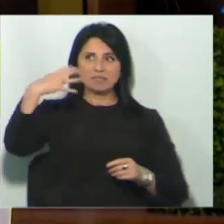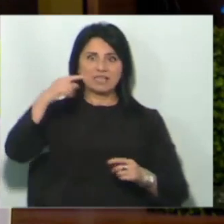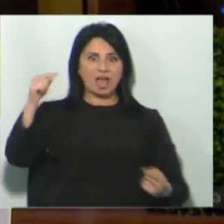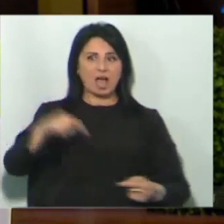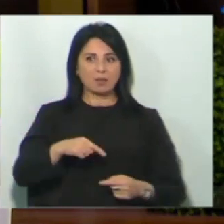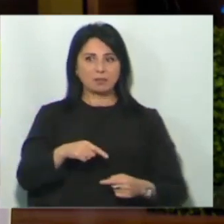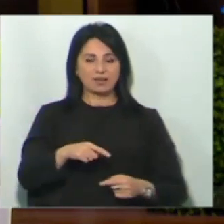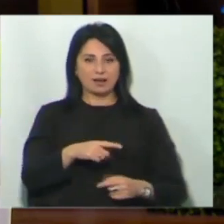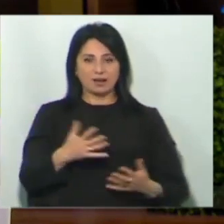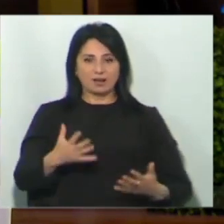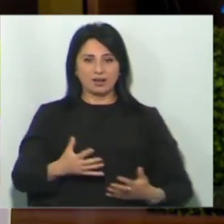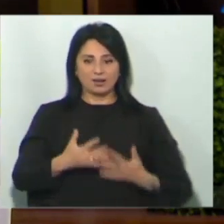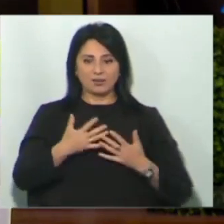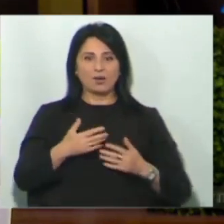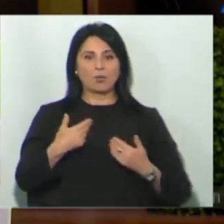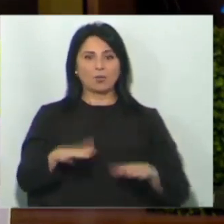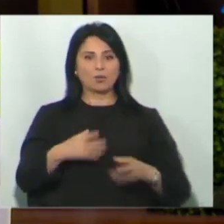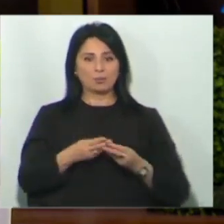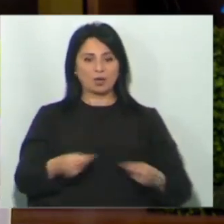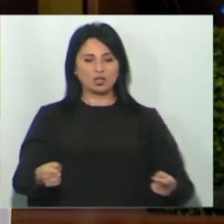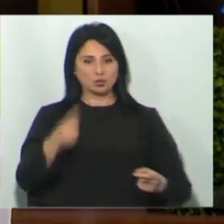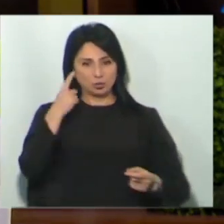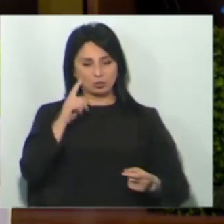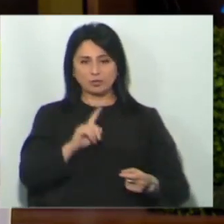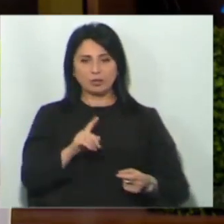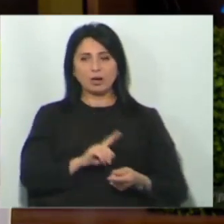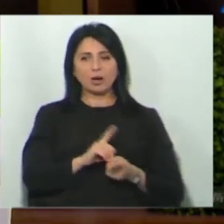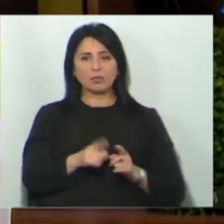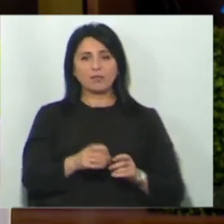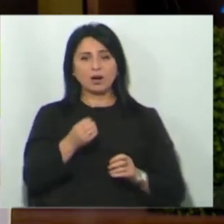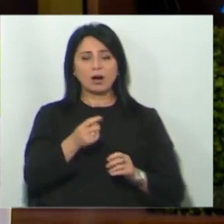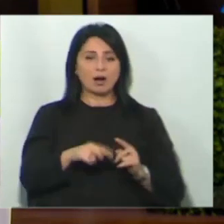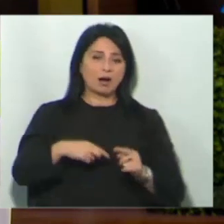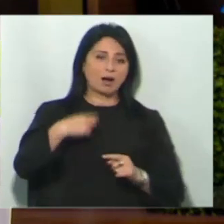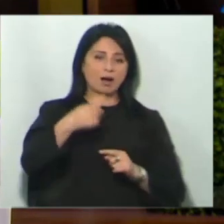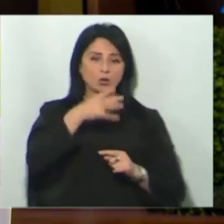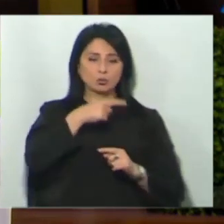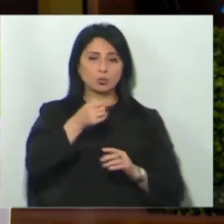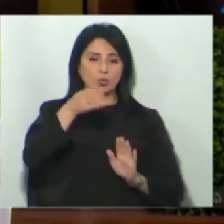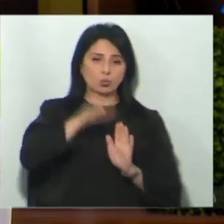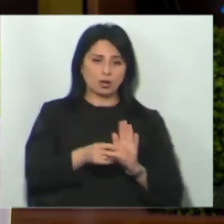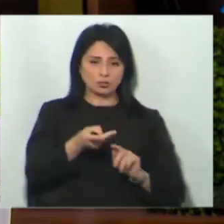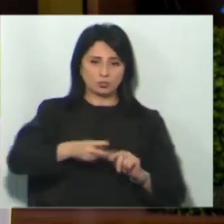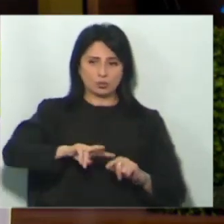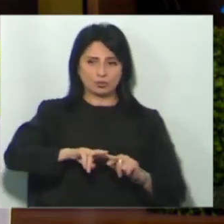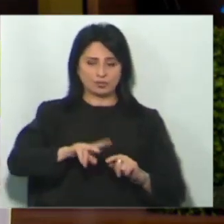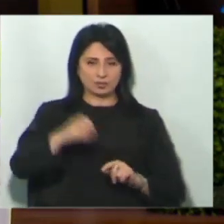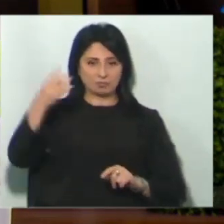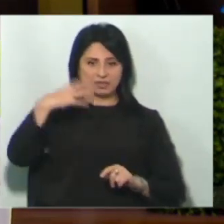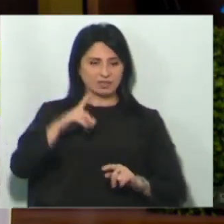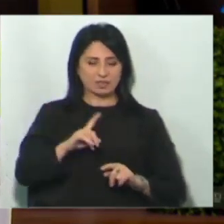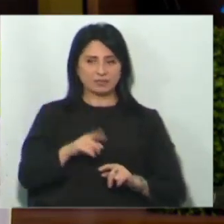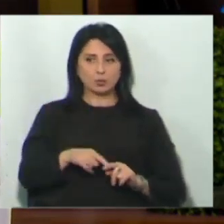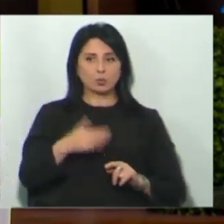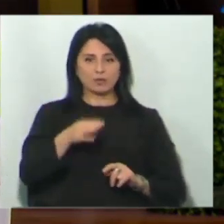სისხლები. Ეს აცლებთ მათ მეც სითამამას, რომ ცოტა გასართონ თავიანთი ექსპოზიციის დრო, ანუ ზეზე ყოფნის დრო.